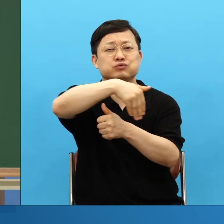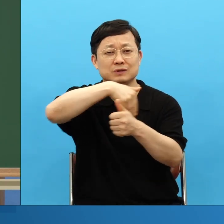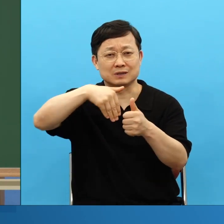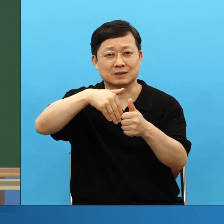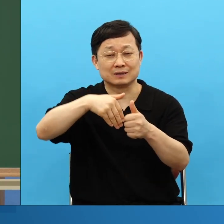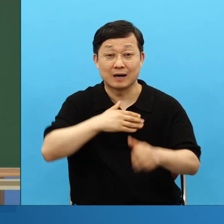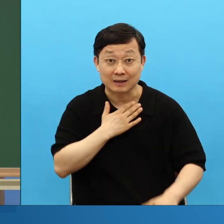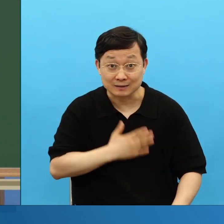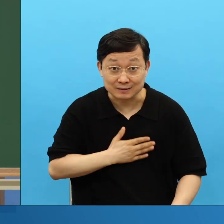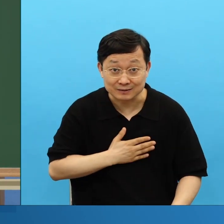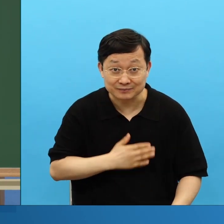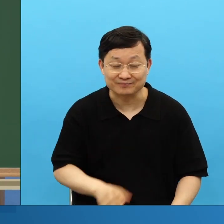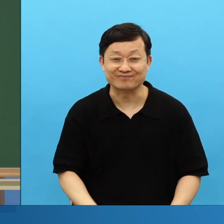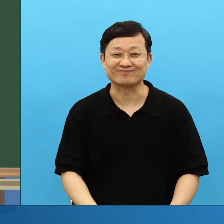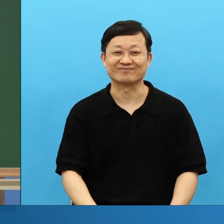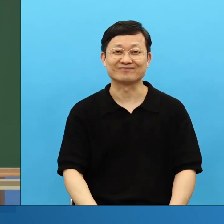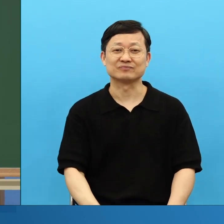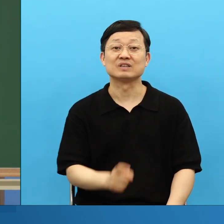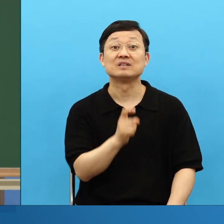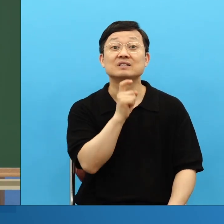10분 휴식하고요.